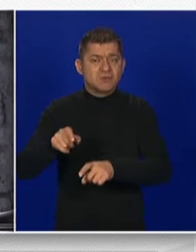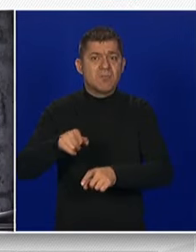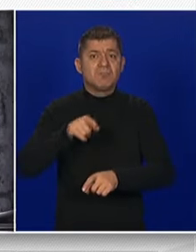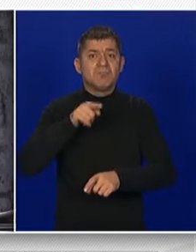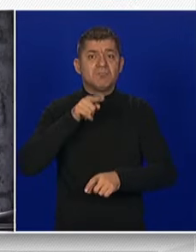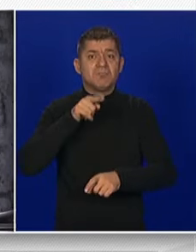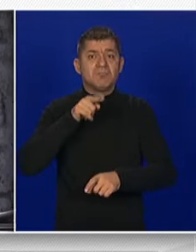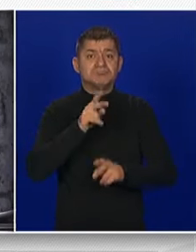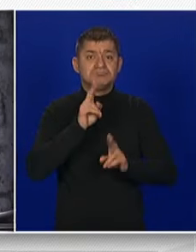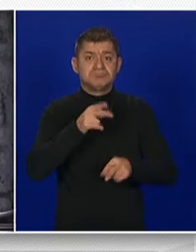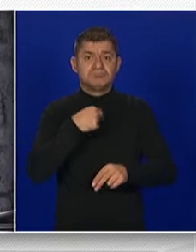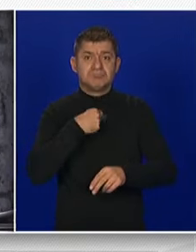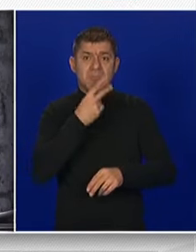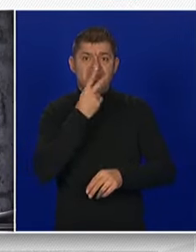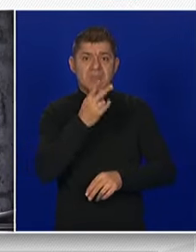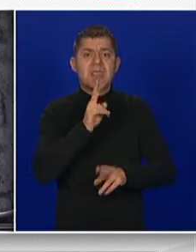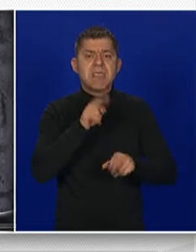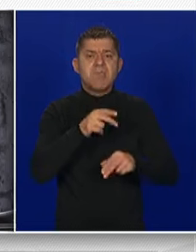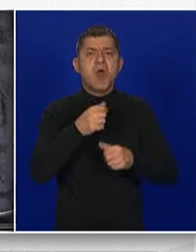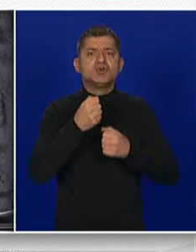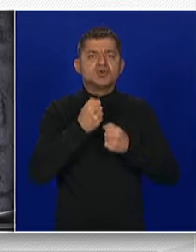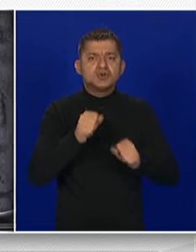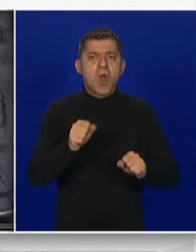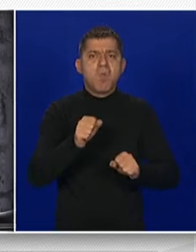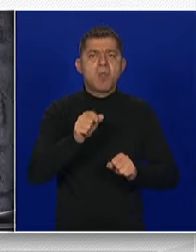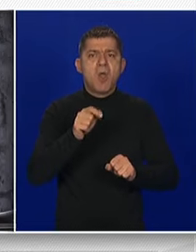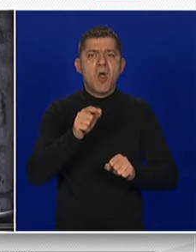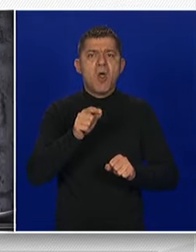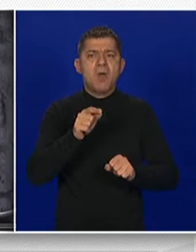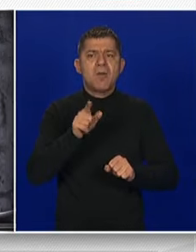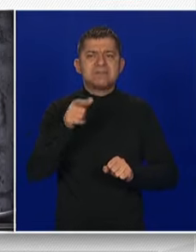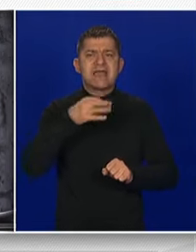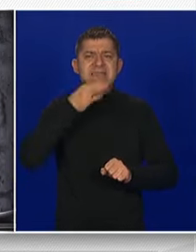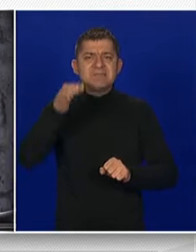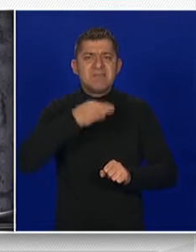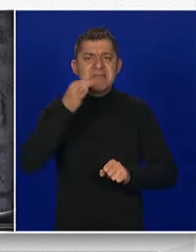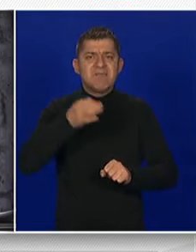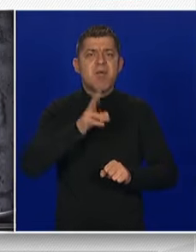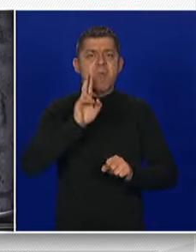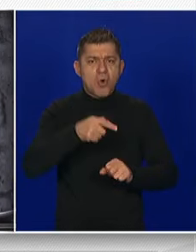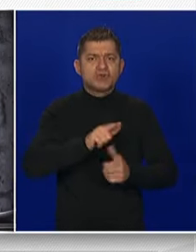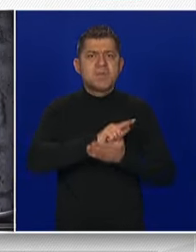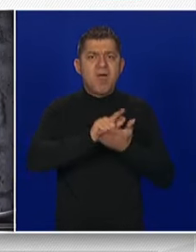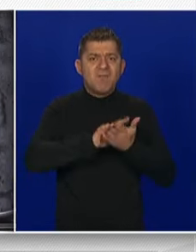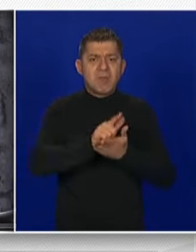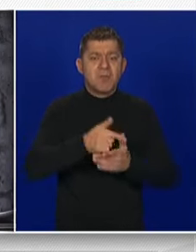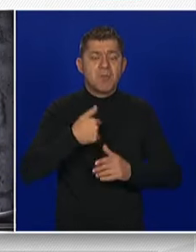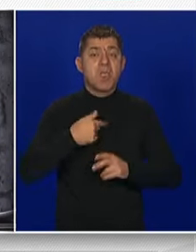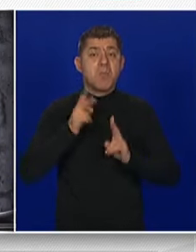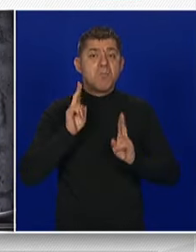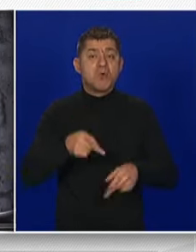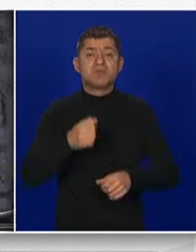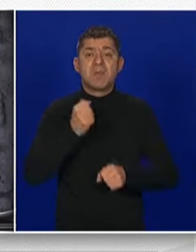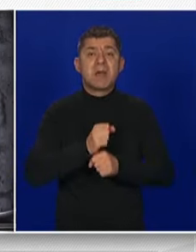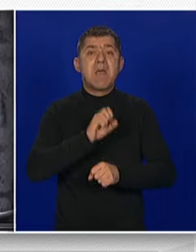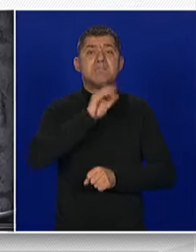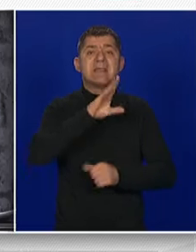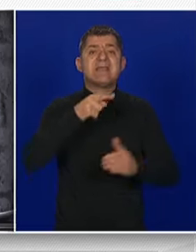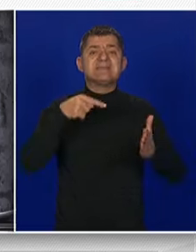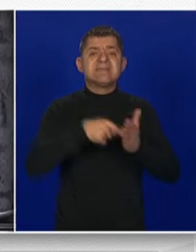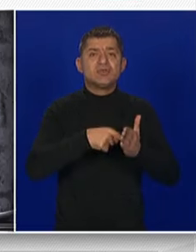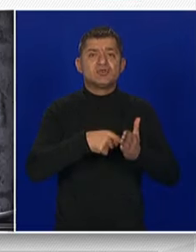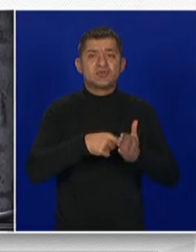mi imamo još slobodnih kapaciteta za testiranje i uvjeren sam da u ovom trenutku možemo napraviti 15.000, da možemo 20